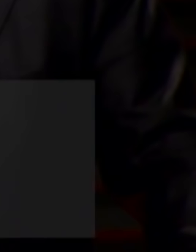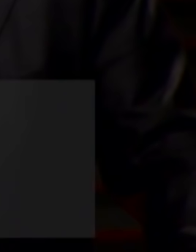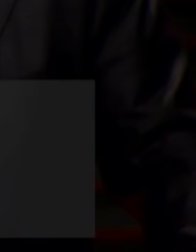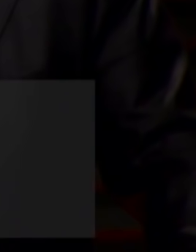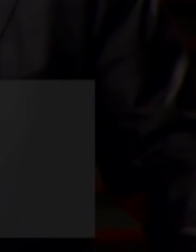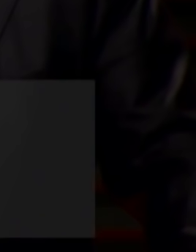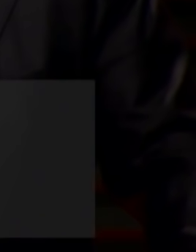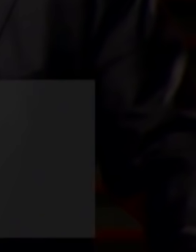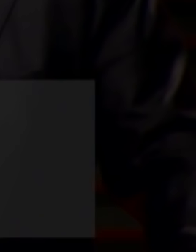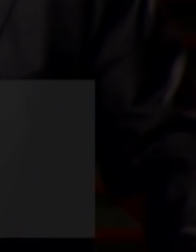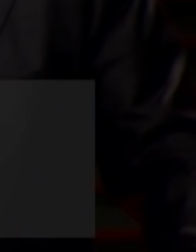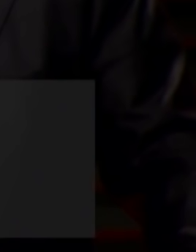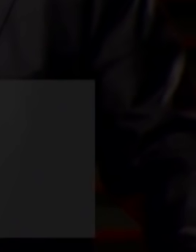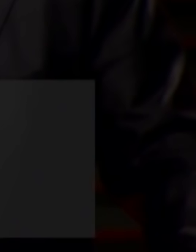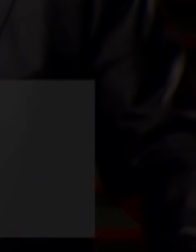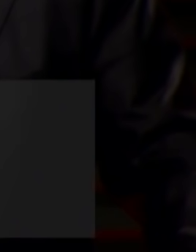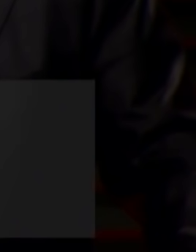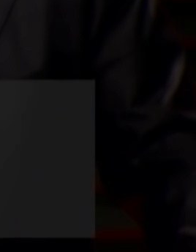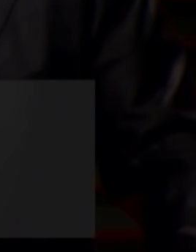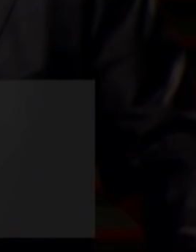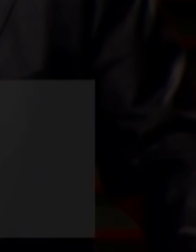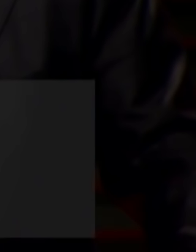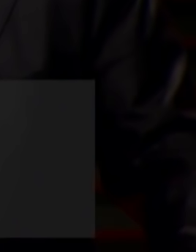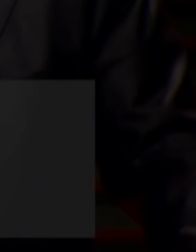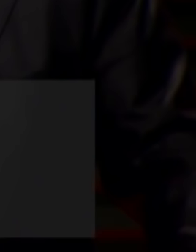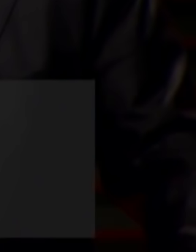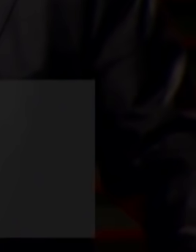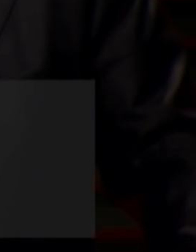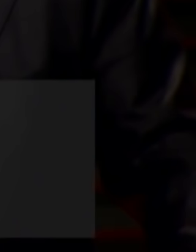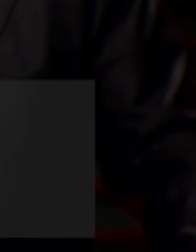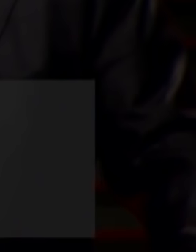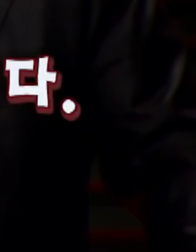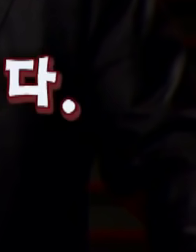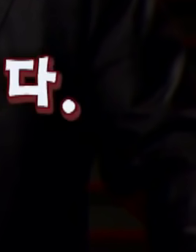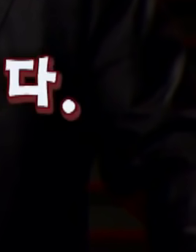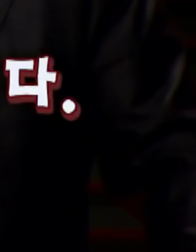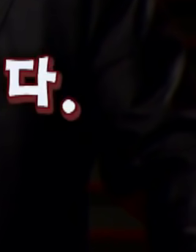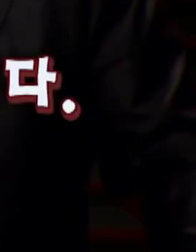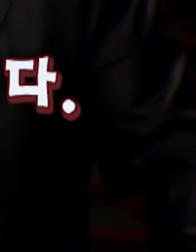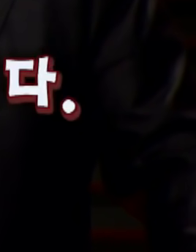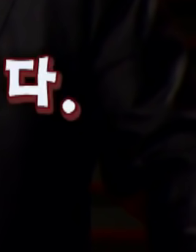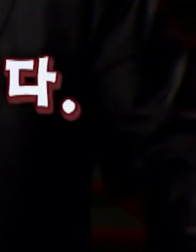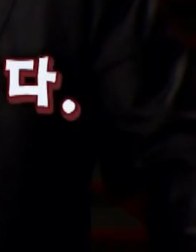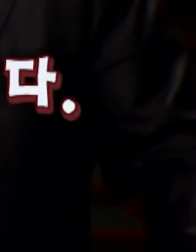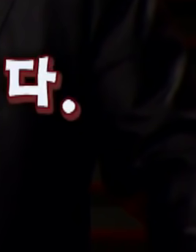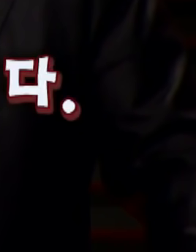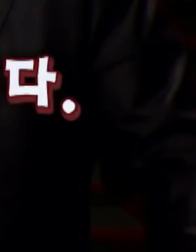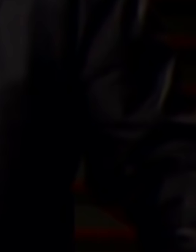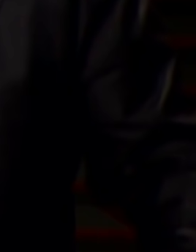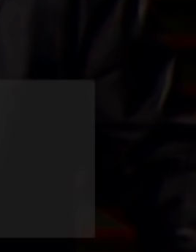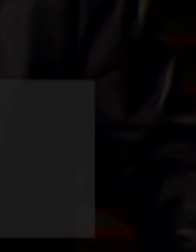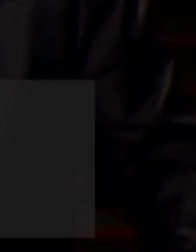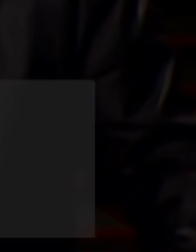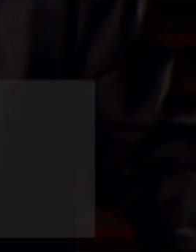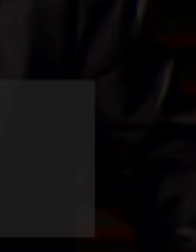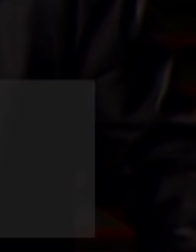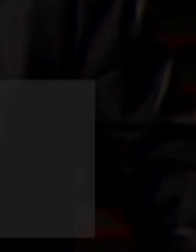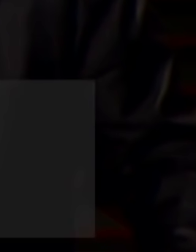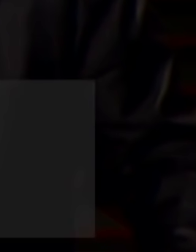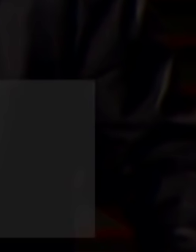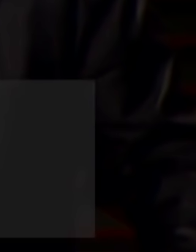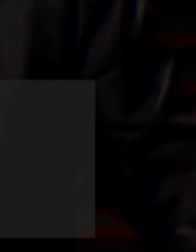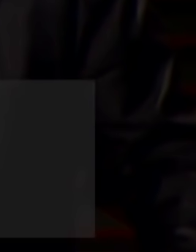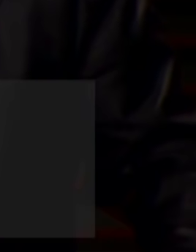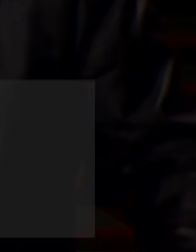그렇습니다. 박영수 특검에 대해서 지금 비리가 나오는 데 대해서 어떻게 생각하십니까? 네. 진행 과정을 지금 지켜보고 있습니다. 지난번에 네. 제가